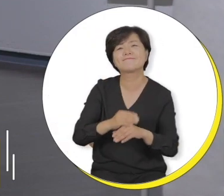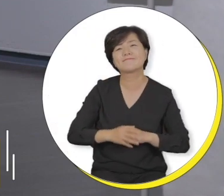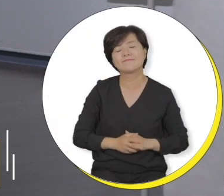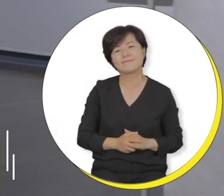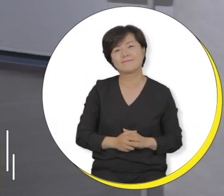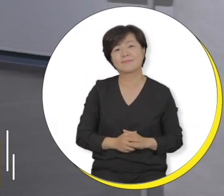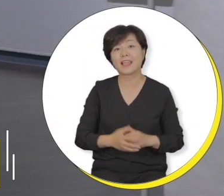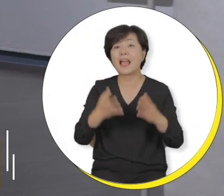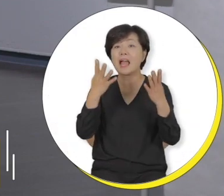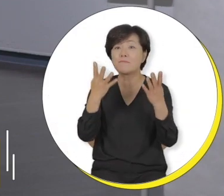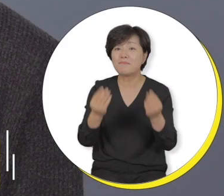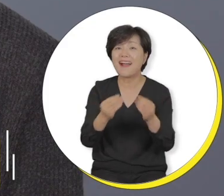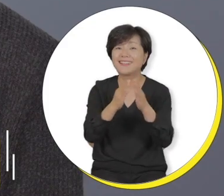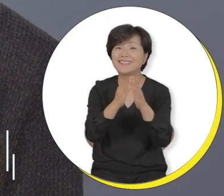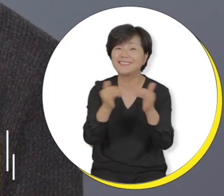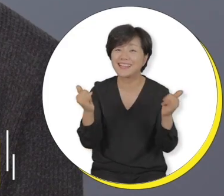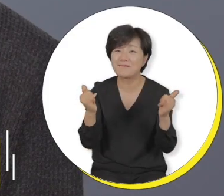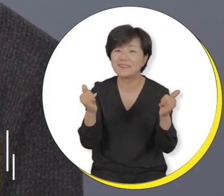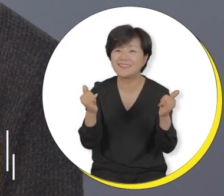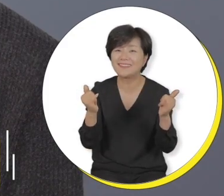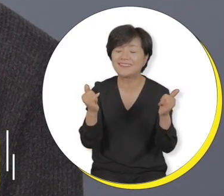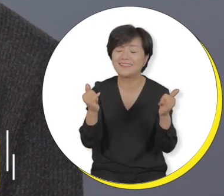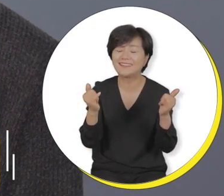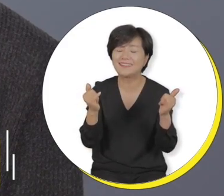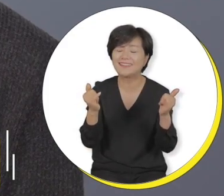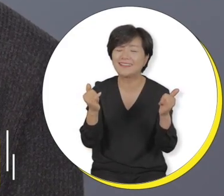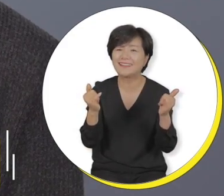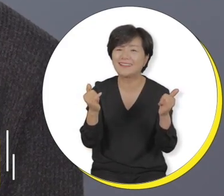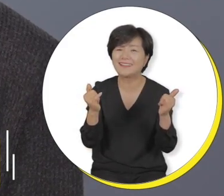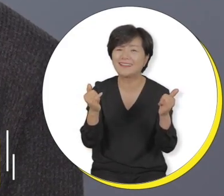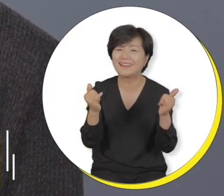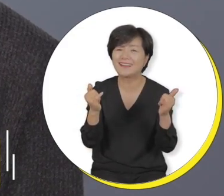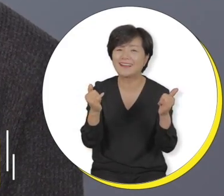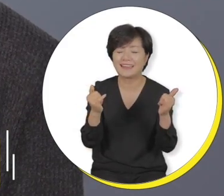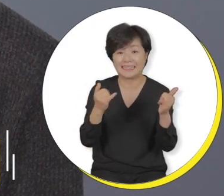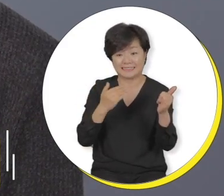것 같습니다. 많은 분들이